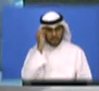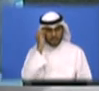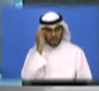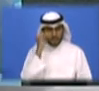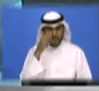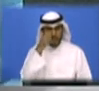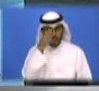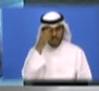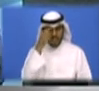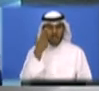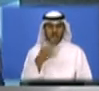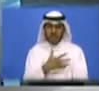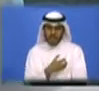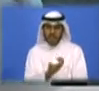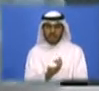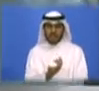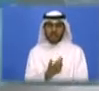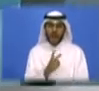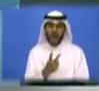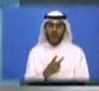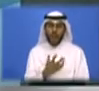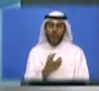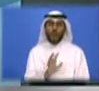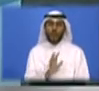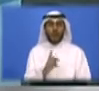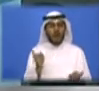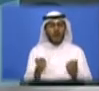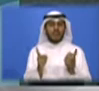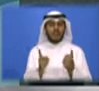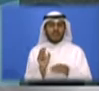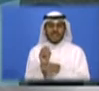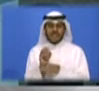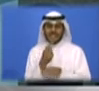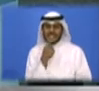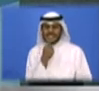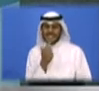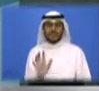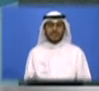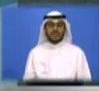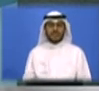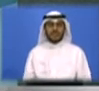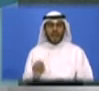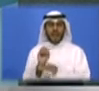شوية ضغط، الضغط ممكن يسبب شوية ألم، بس راح يكون لفترة ثواني يعني،